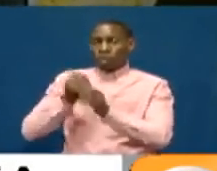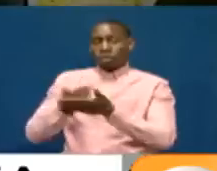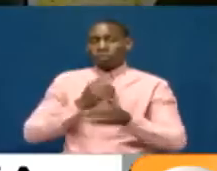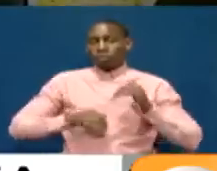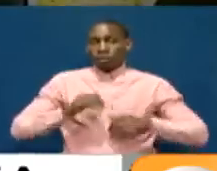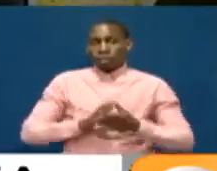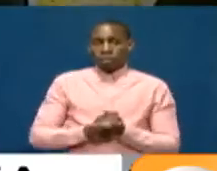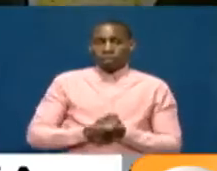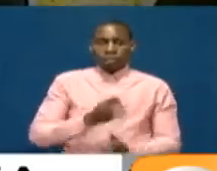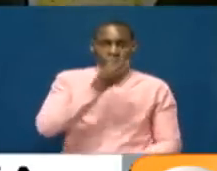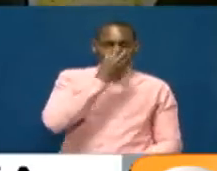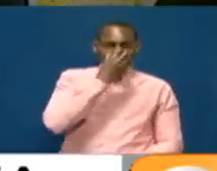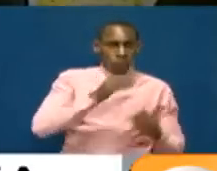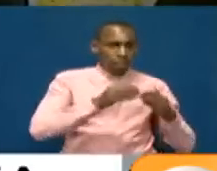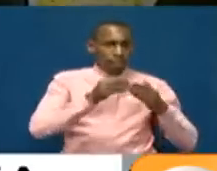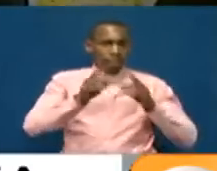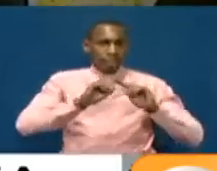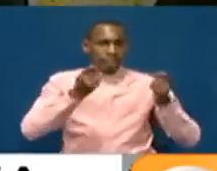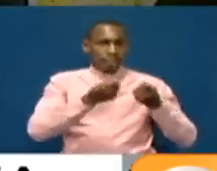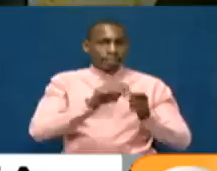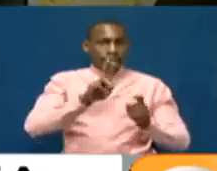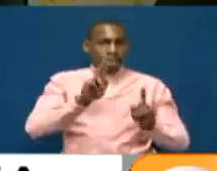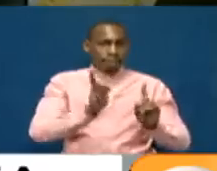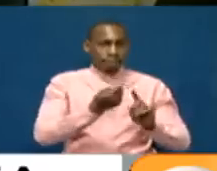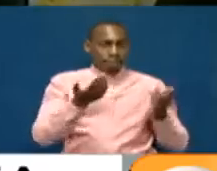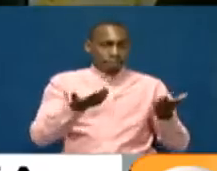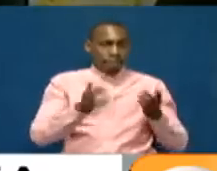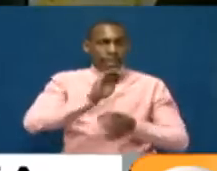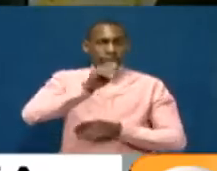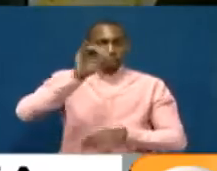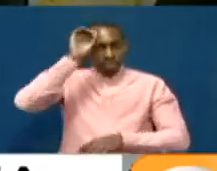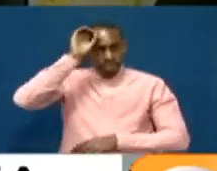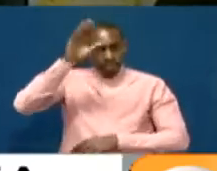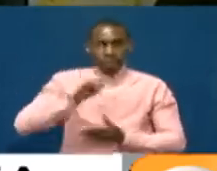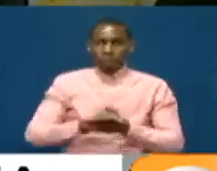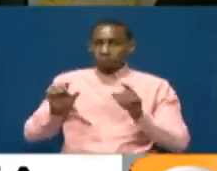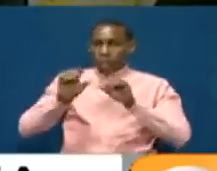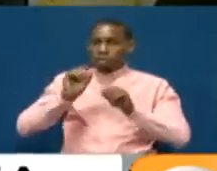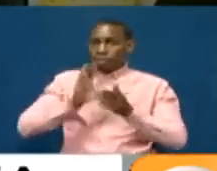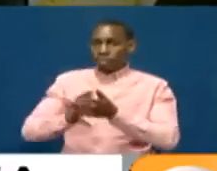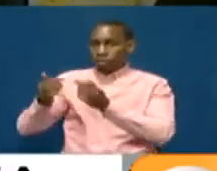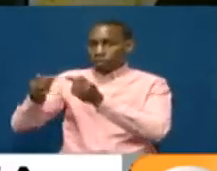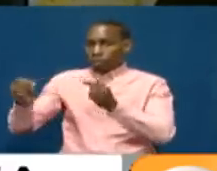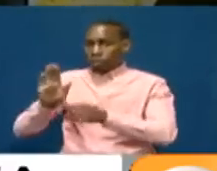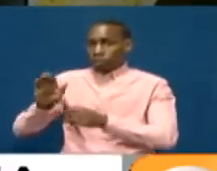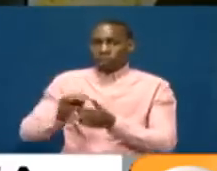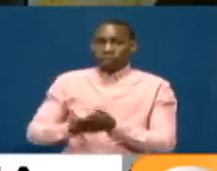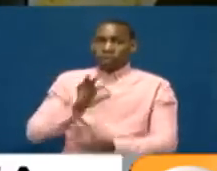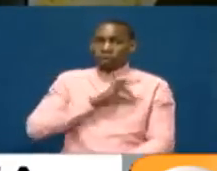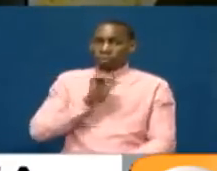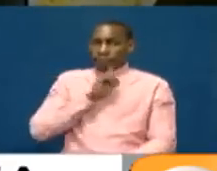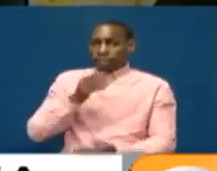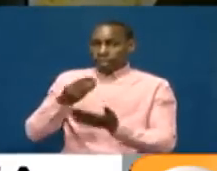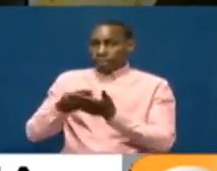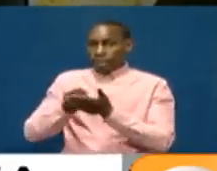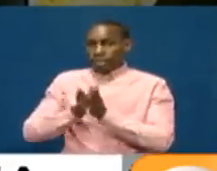ufisadi. Naibu rais aliyeongoza kikosi cha Kenya Kwanza katika kaunti ya Kiambu amedai wapinzani wake wamefaidika na fedha